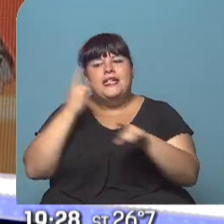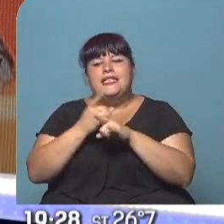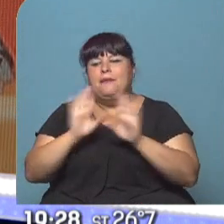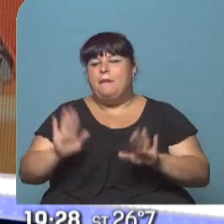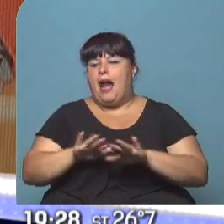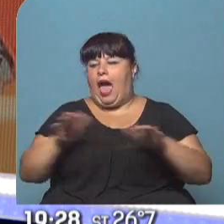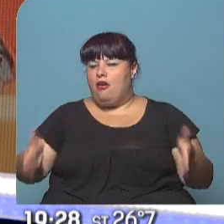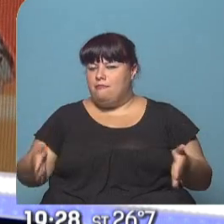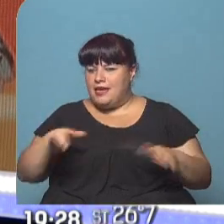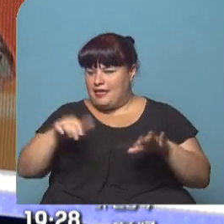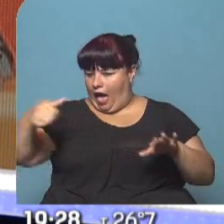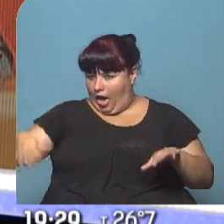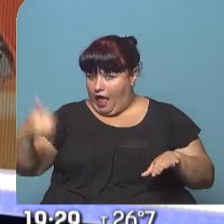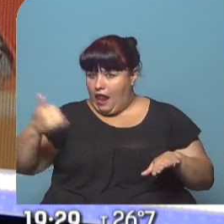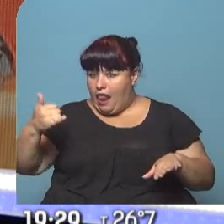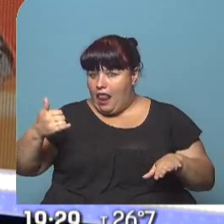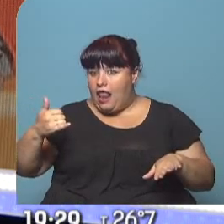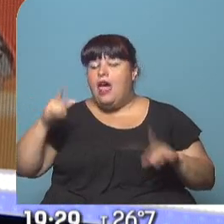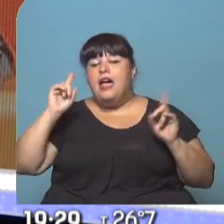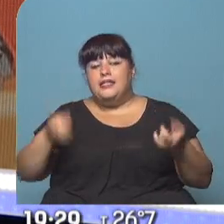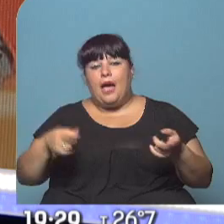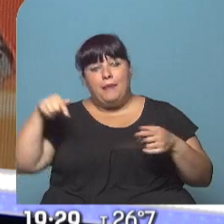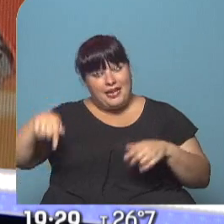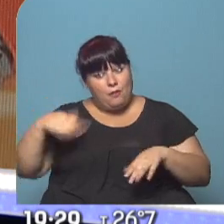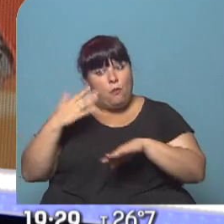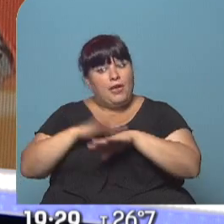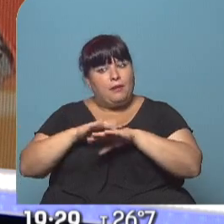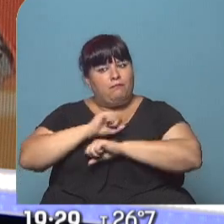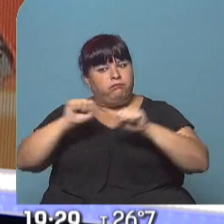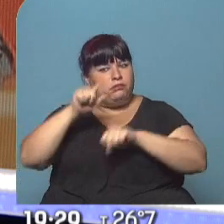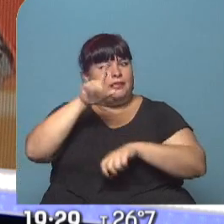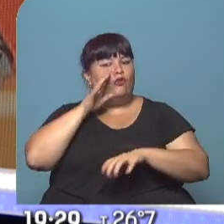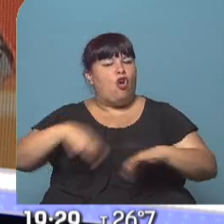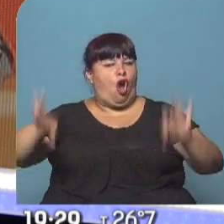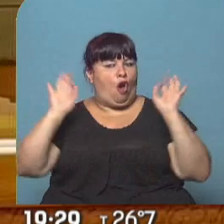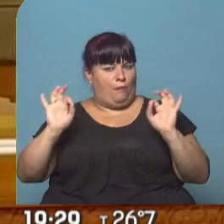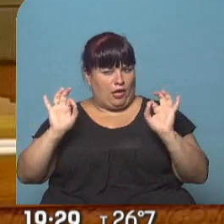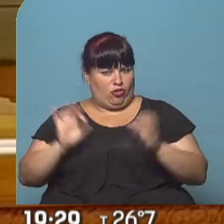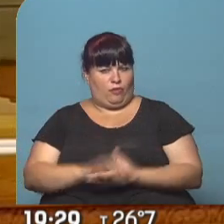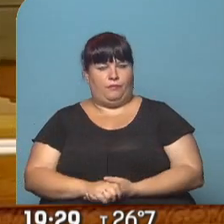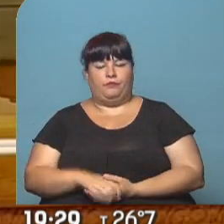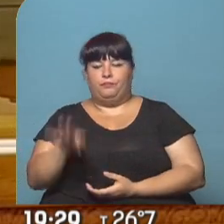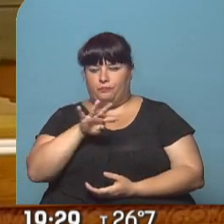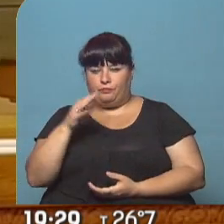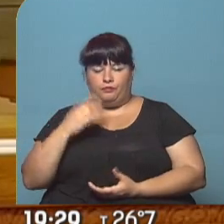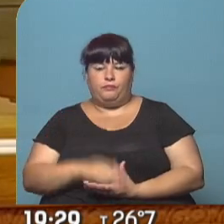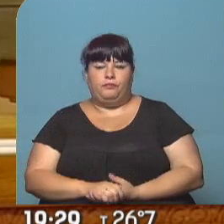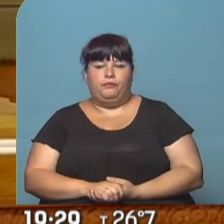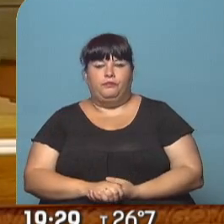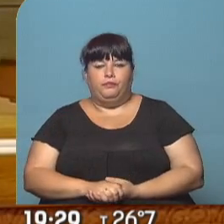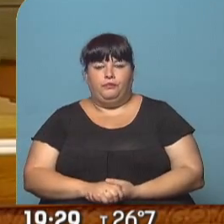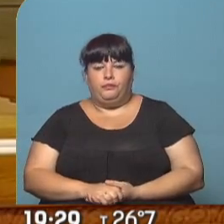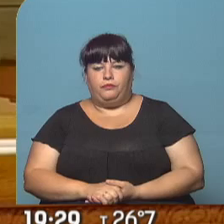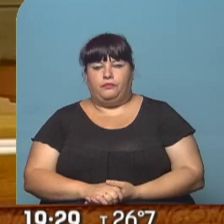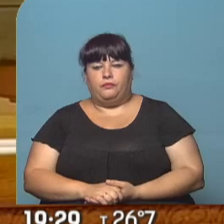siempre al alcance de su mano sobre el escritorio y que también tiene al alcance de su mano todo el país estadounidense. 미국은 결코 나와 우리